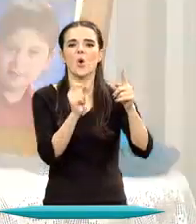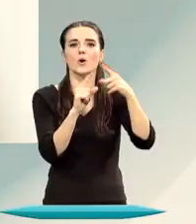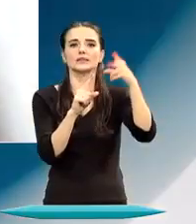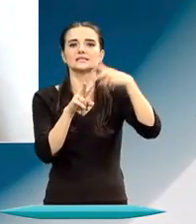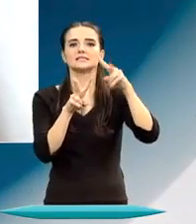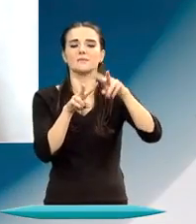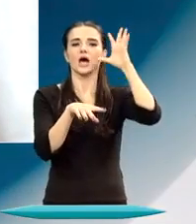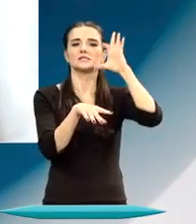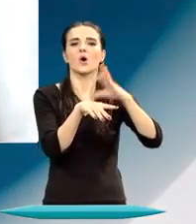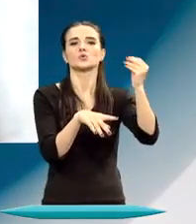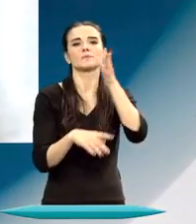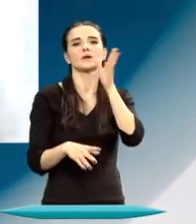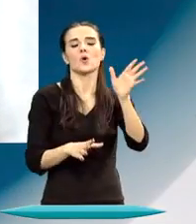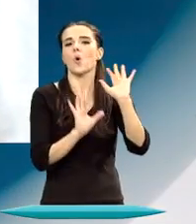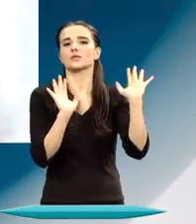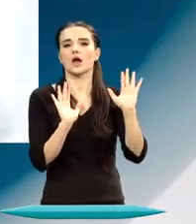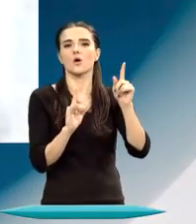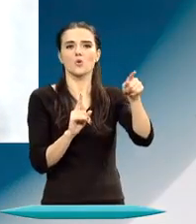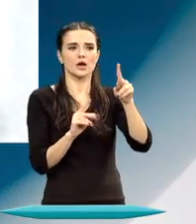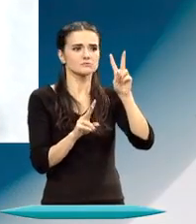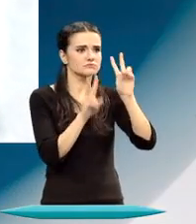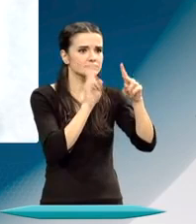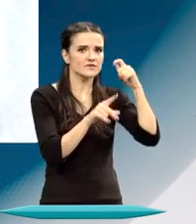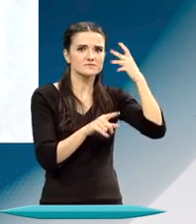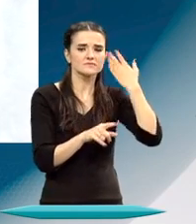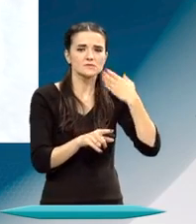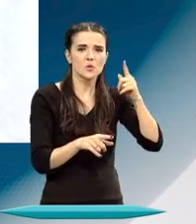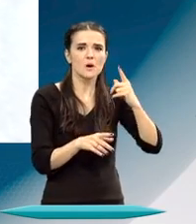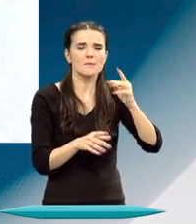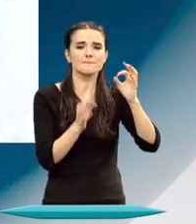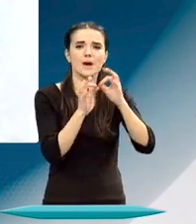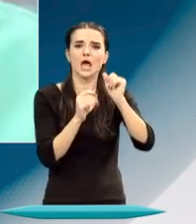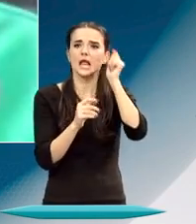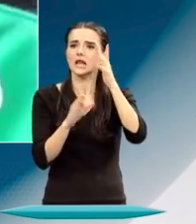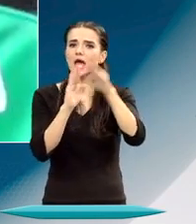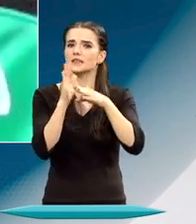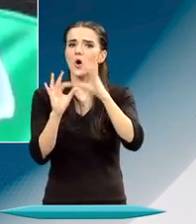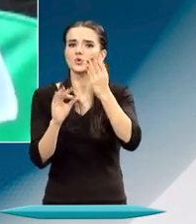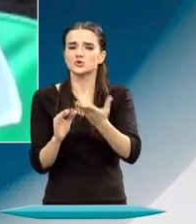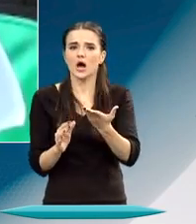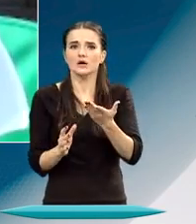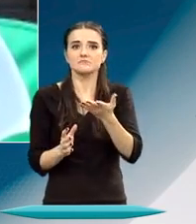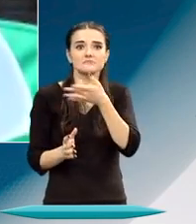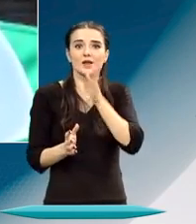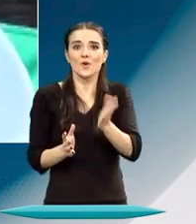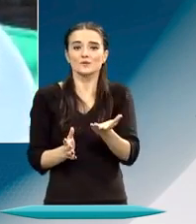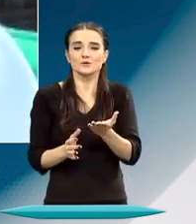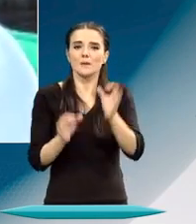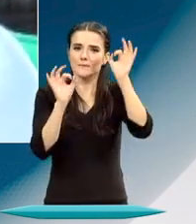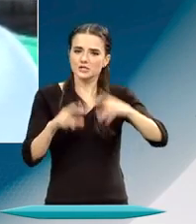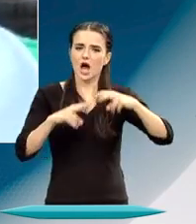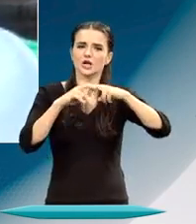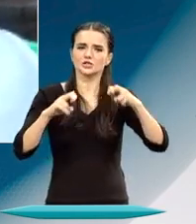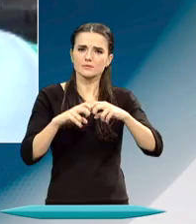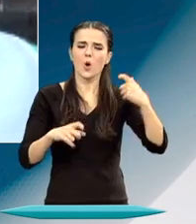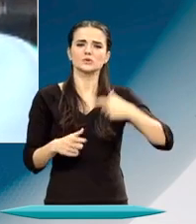biliyoruz. Oradan yola çıkıp Baha'nın ileriki hayatı ne olacak, biz ne yapacağız bilemiyoruz. Başladık araştırmaya, işte özel eğitim